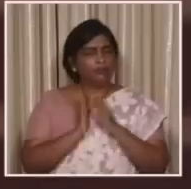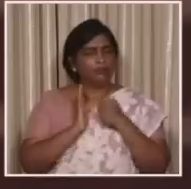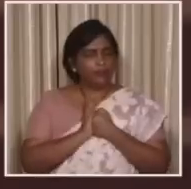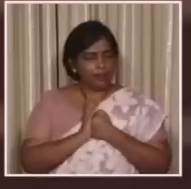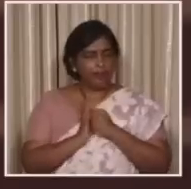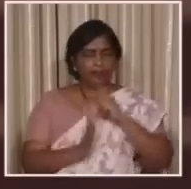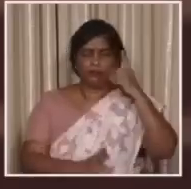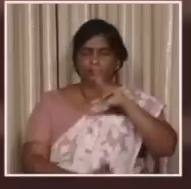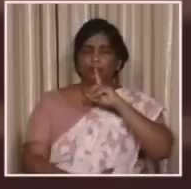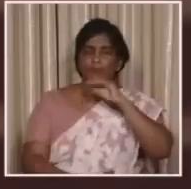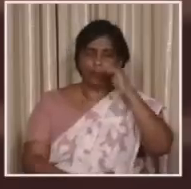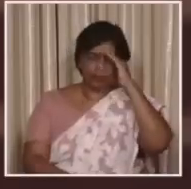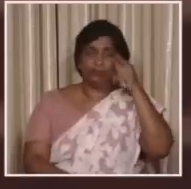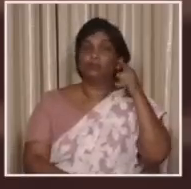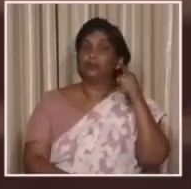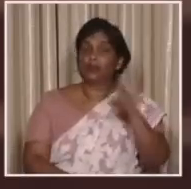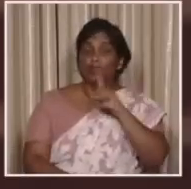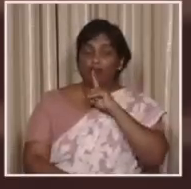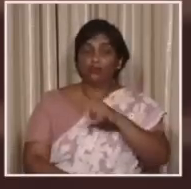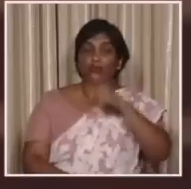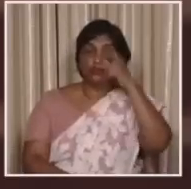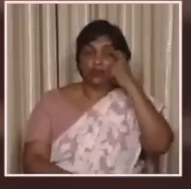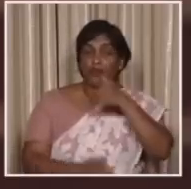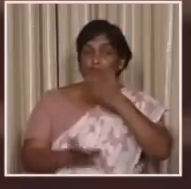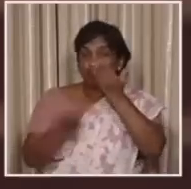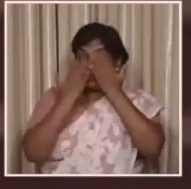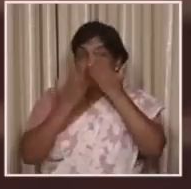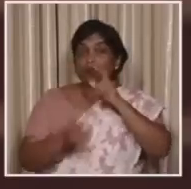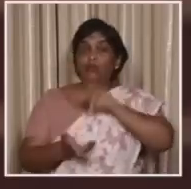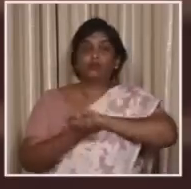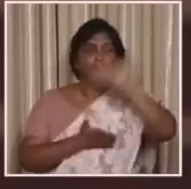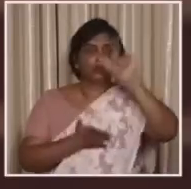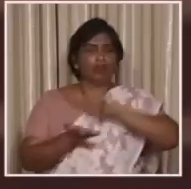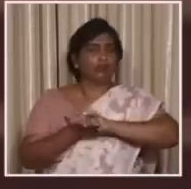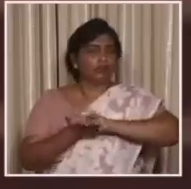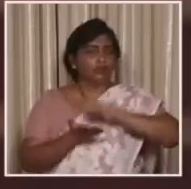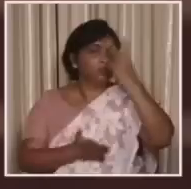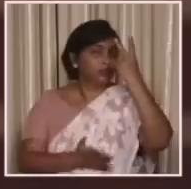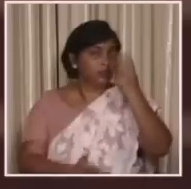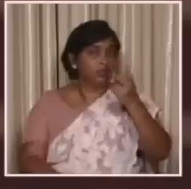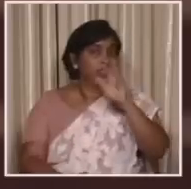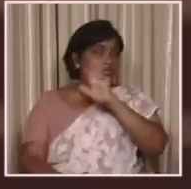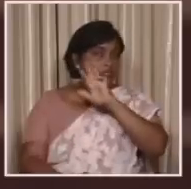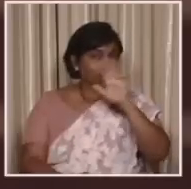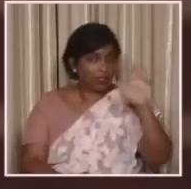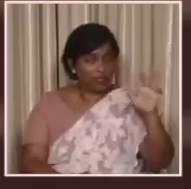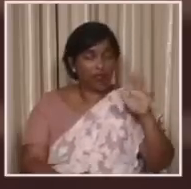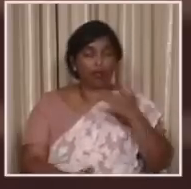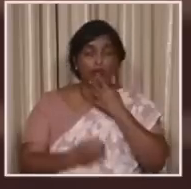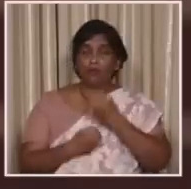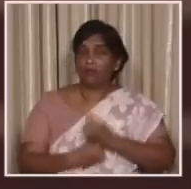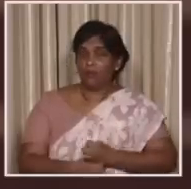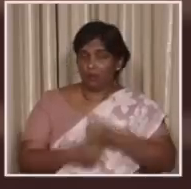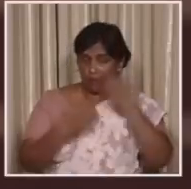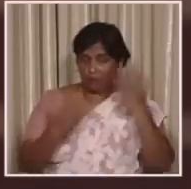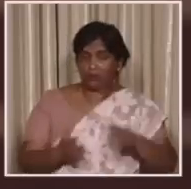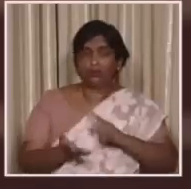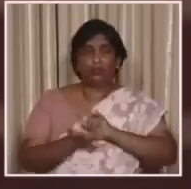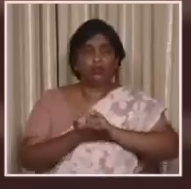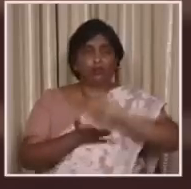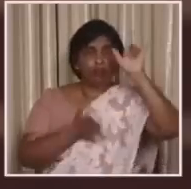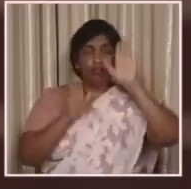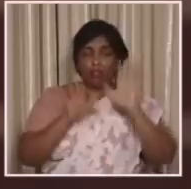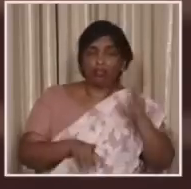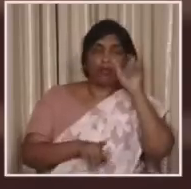නියෝජ්‍ය කතානායකතුමනි මෙතුමාලා කියන සාකිකාරෝ රට පැන්නලු. යකෝ රට 2019 මේ සිද්ධිය වෙලා රට පයින්දකම්